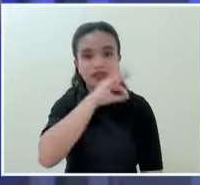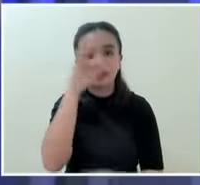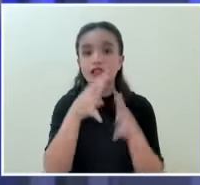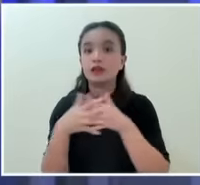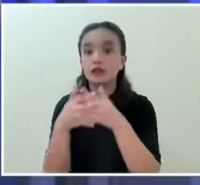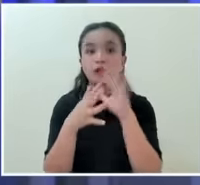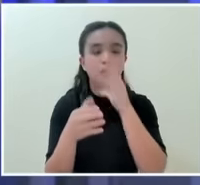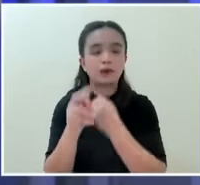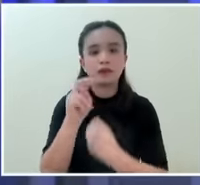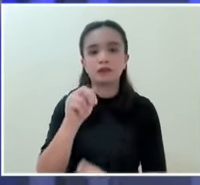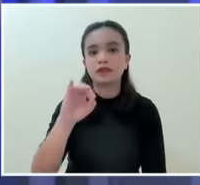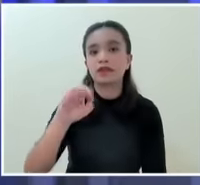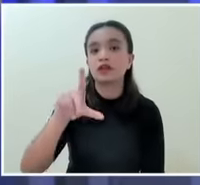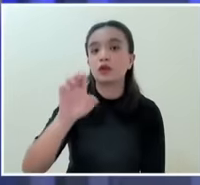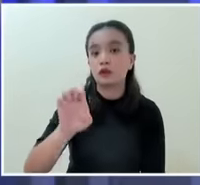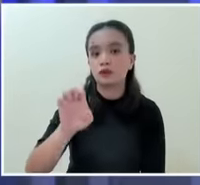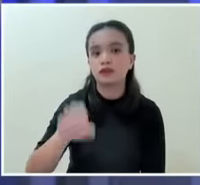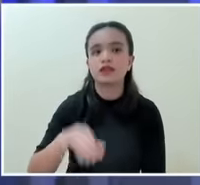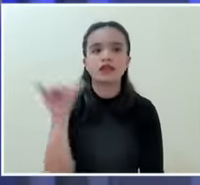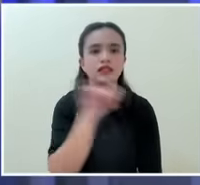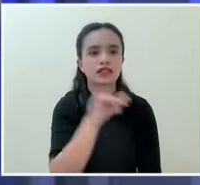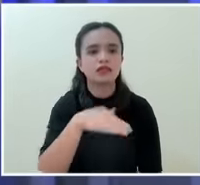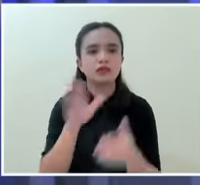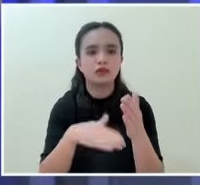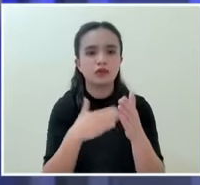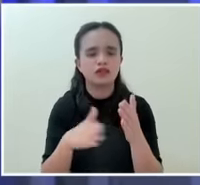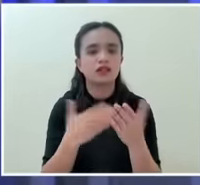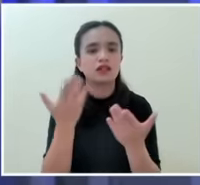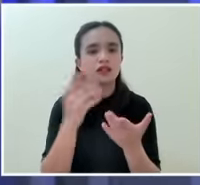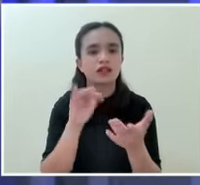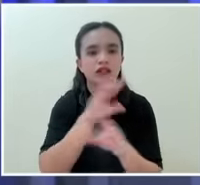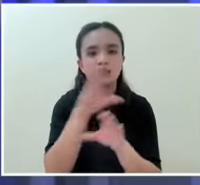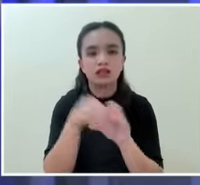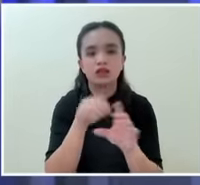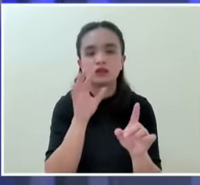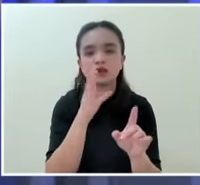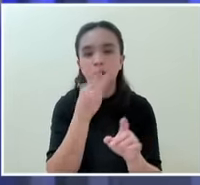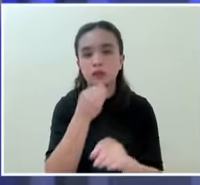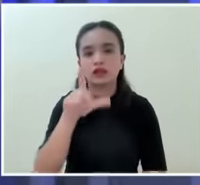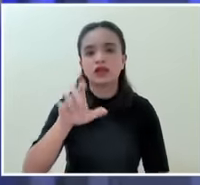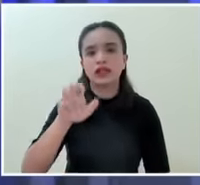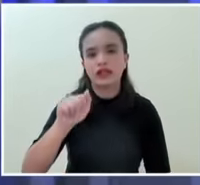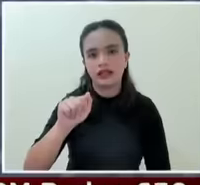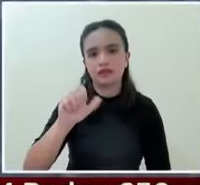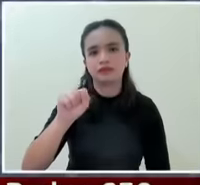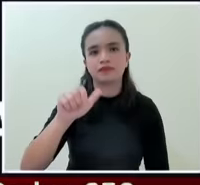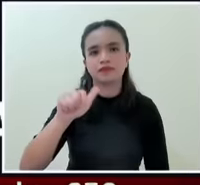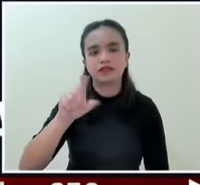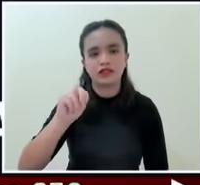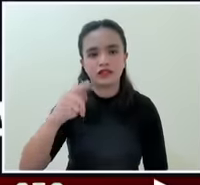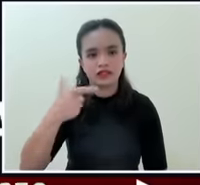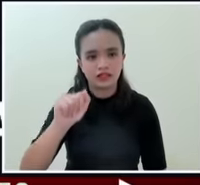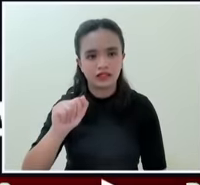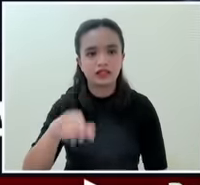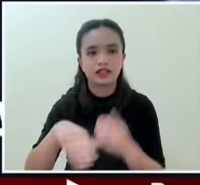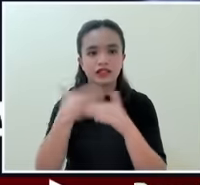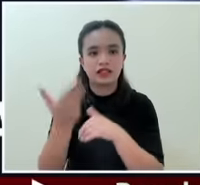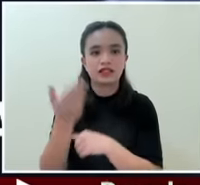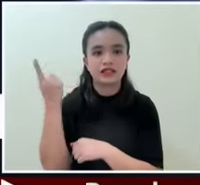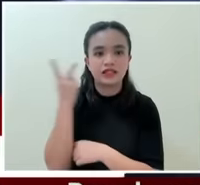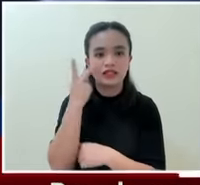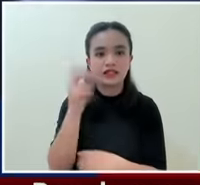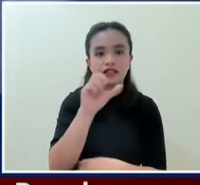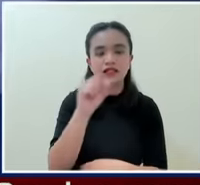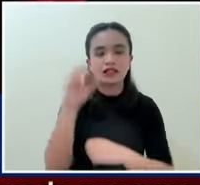si Nicole Scherzinger, pati na ang musical kung saan tampok si Lea Salonga. Ang Broadway revival na Sunset Boulevard